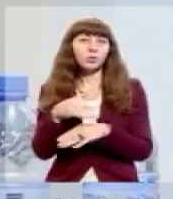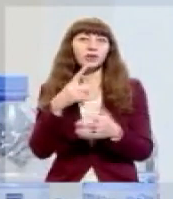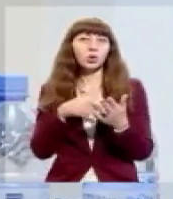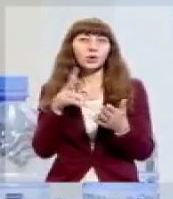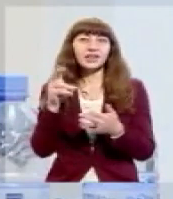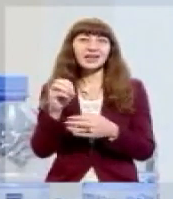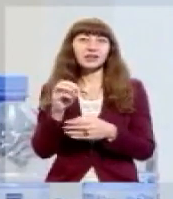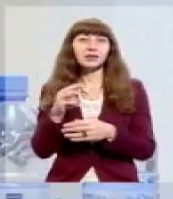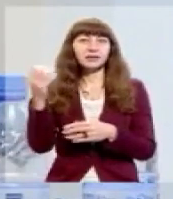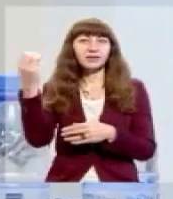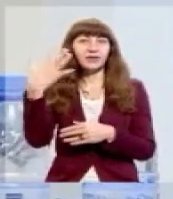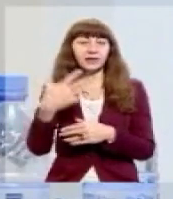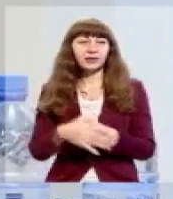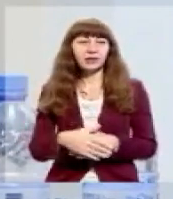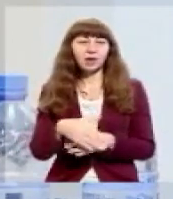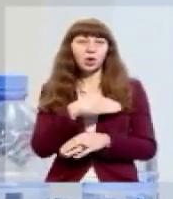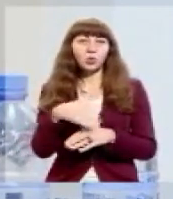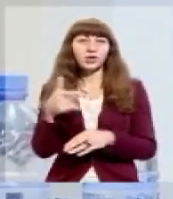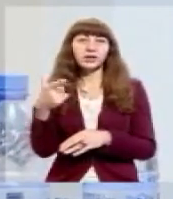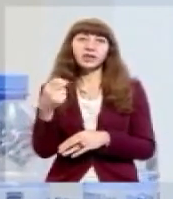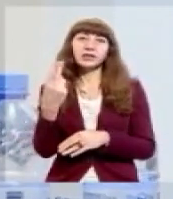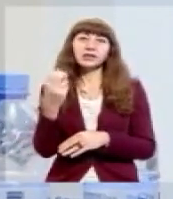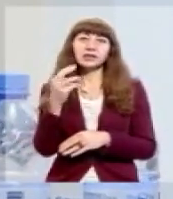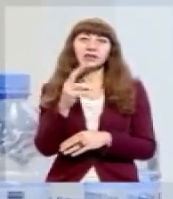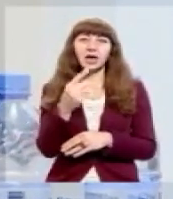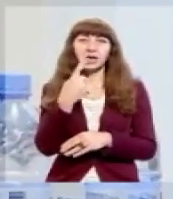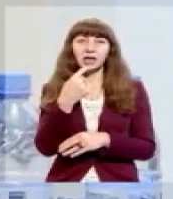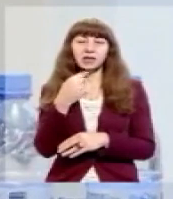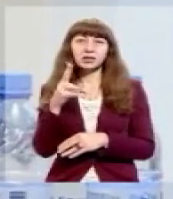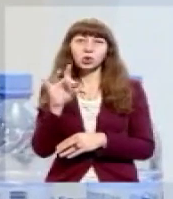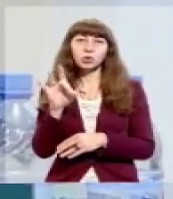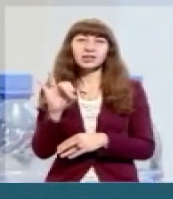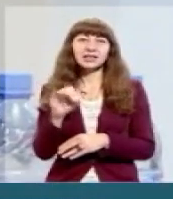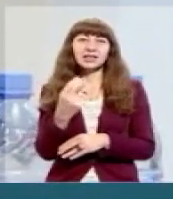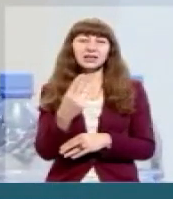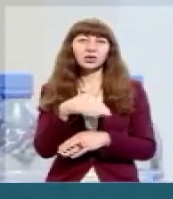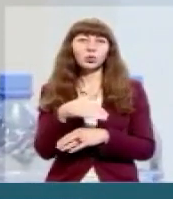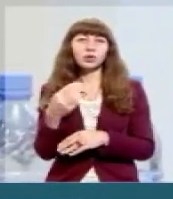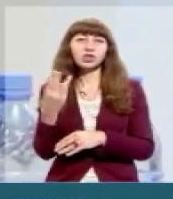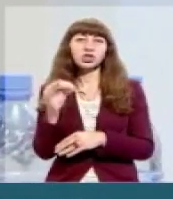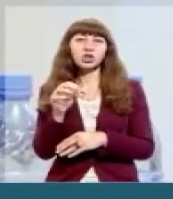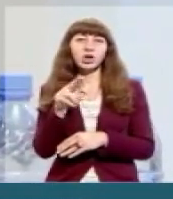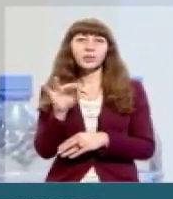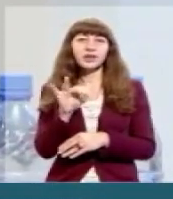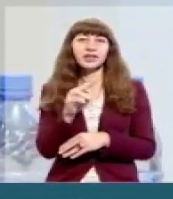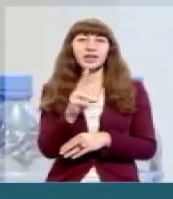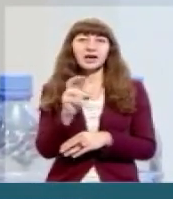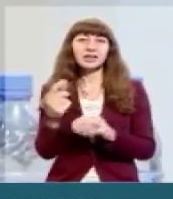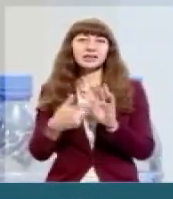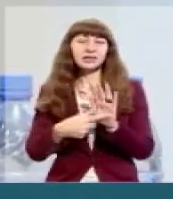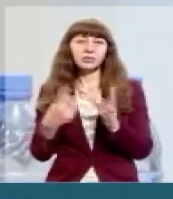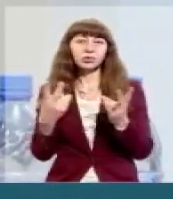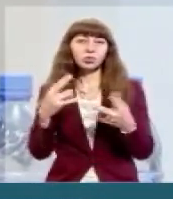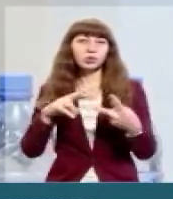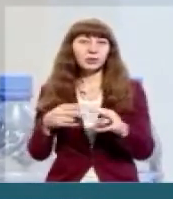жарықтандыру жоқ деп шағым білдіруде. Герцин өткелі мен Красный Кузнец көшесінде Шипин 7 мекенжайы бойынша шамдар жанып кеткен. Оларды дереу ауыстыру